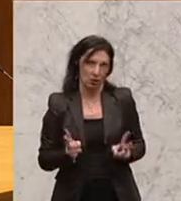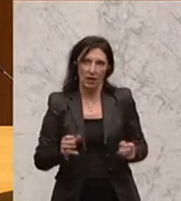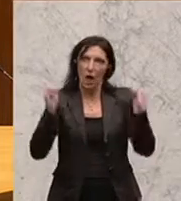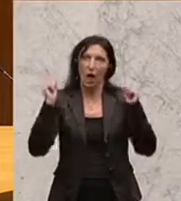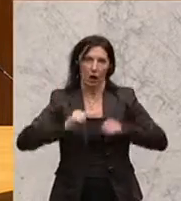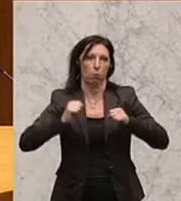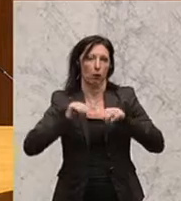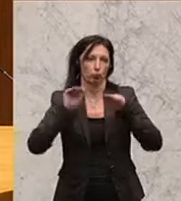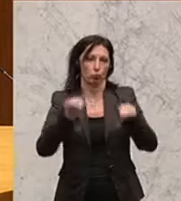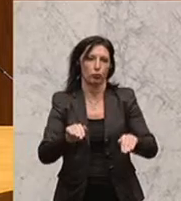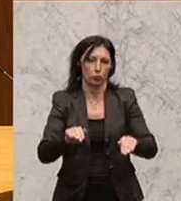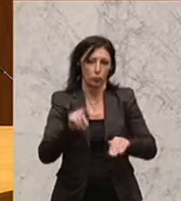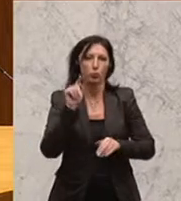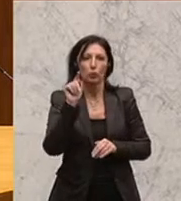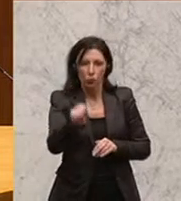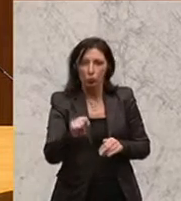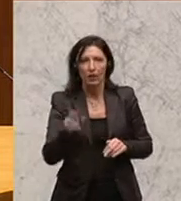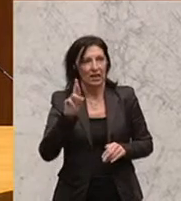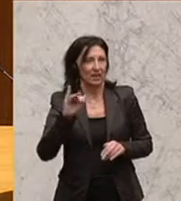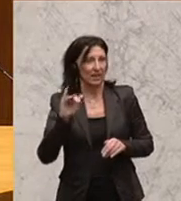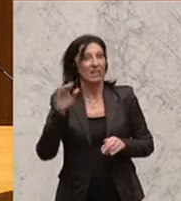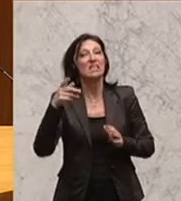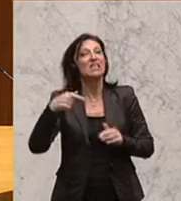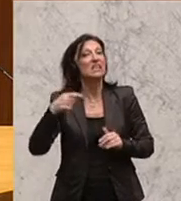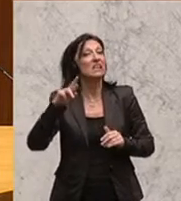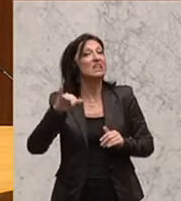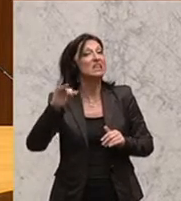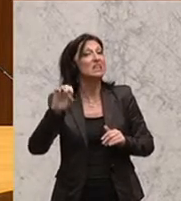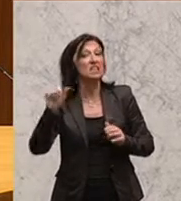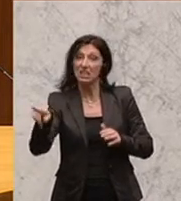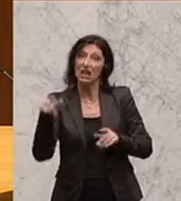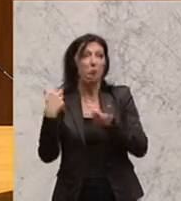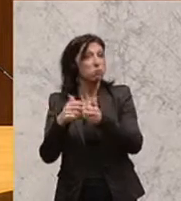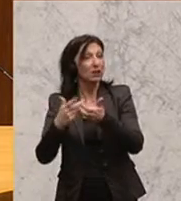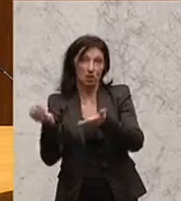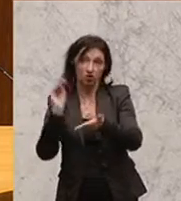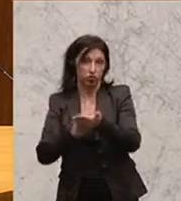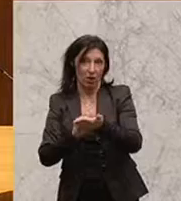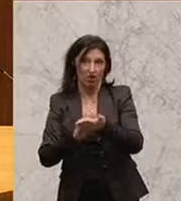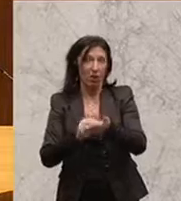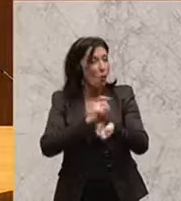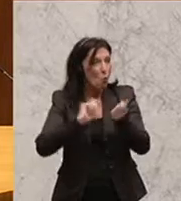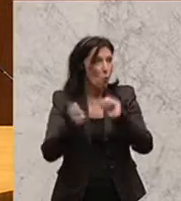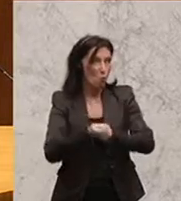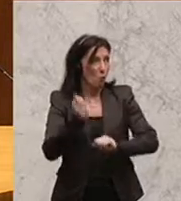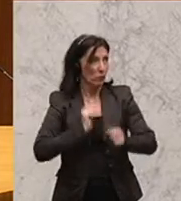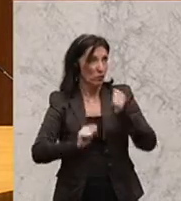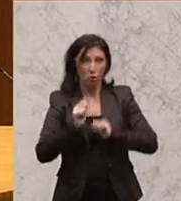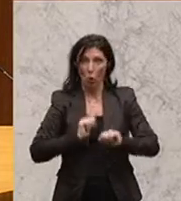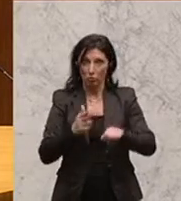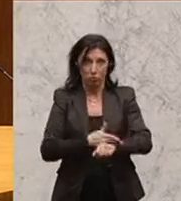zu schützen. Dies hat auch Irmgard Gries in ihrem Bericht festgestellt. Die Notverstaatlichung war alternativlos. Lediglich